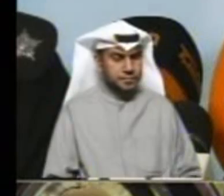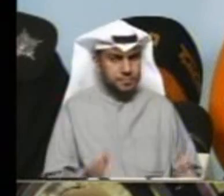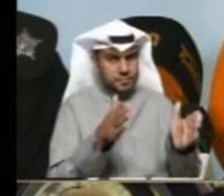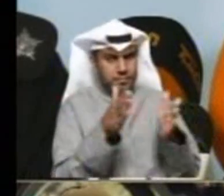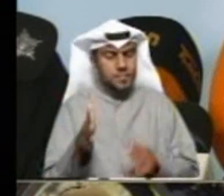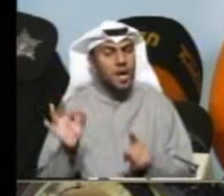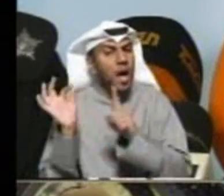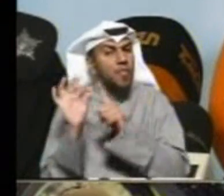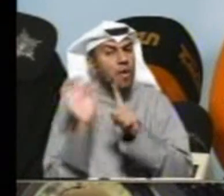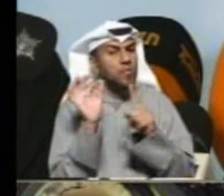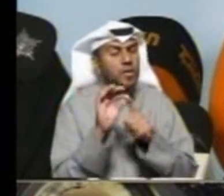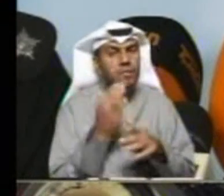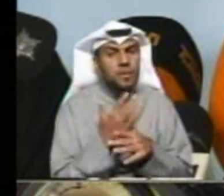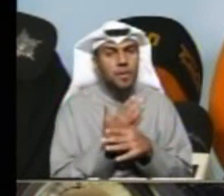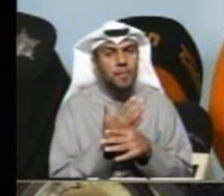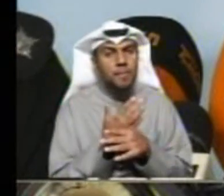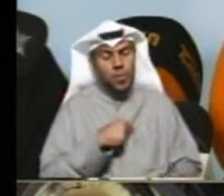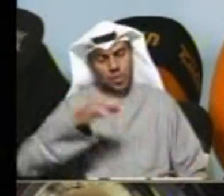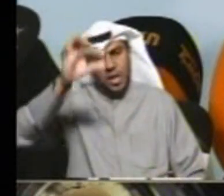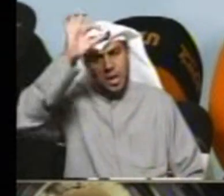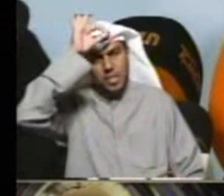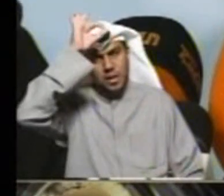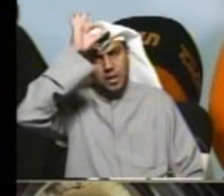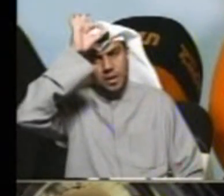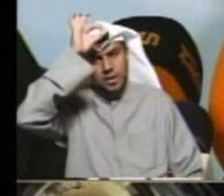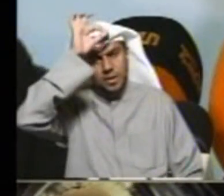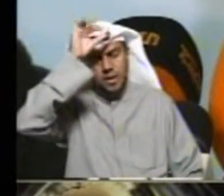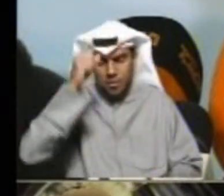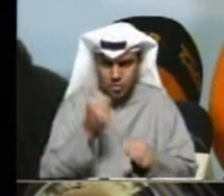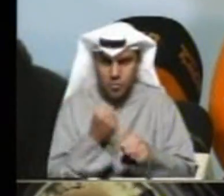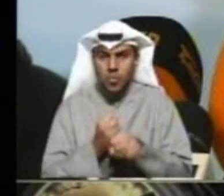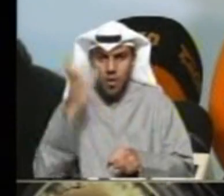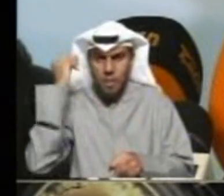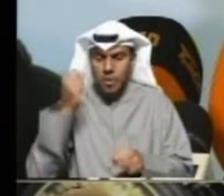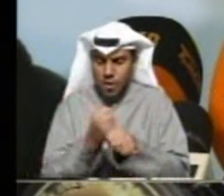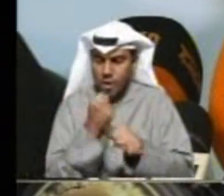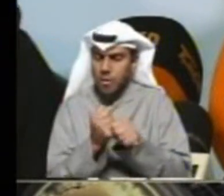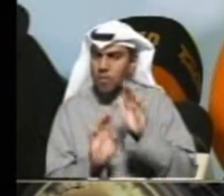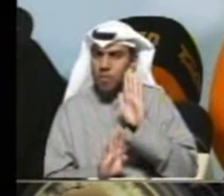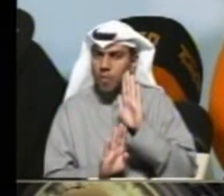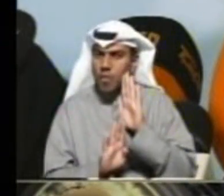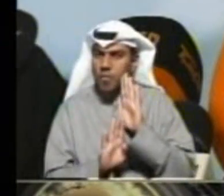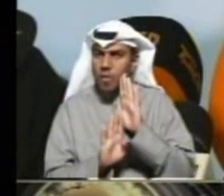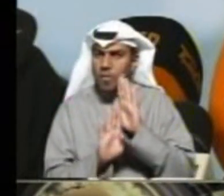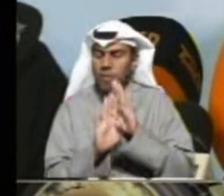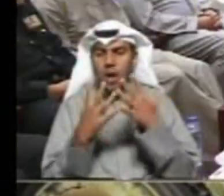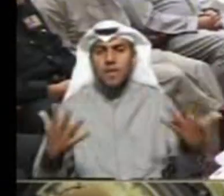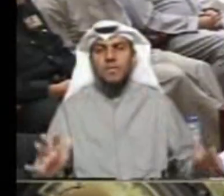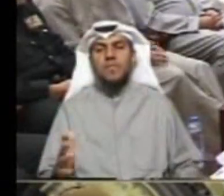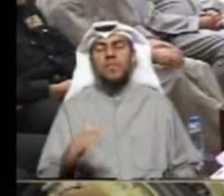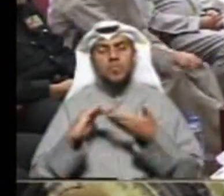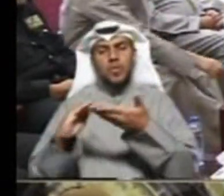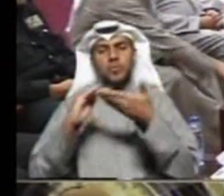الغاية من صدور هذا القرار هو سعي وزارة الداخلية والقيادة السياسية إلى تطوير الخدمات المقدمة